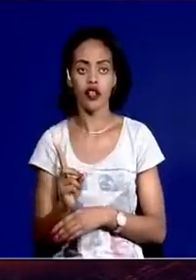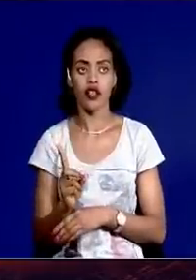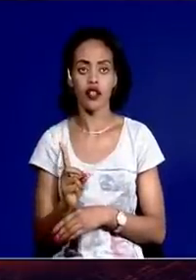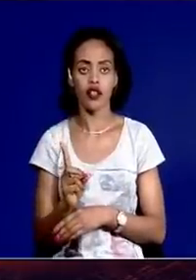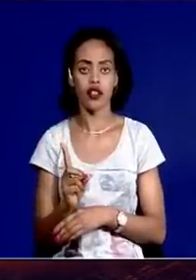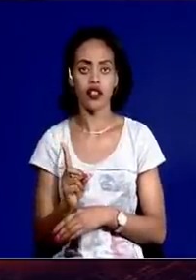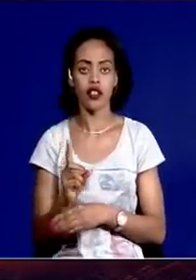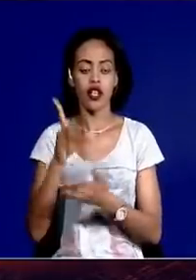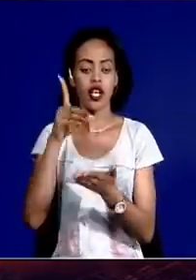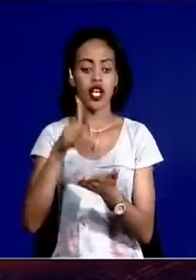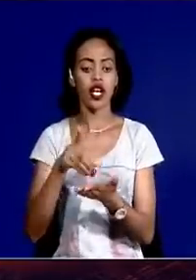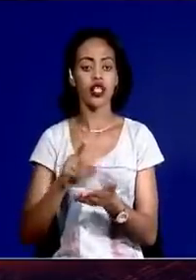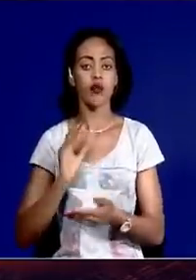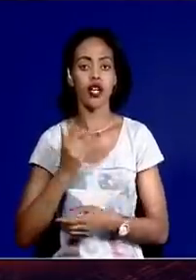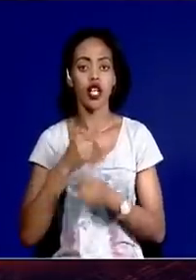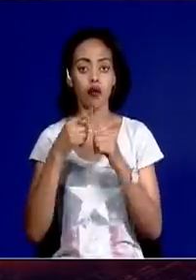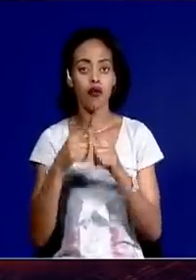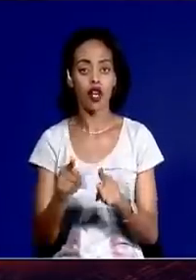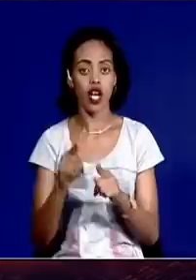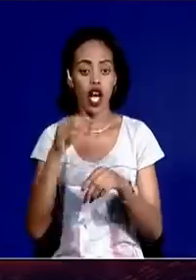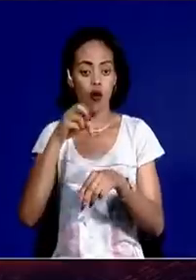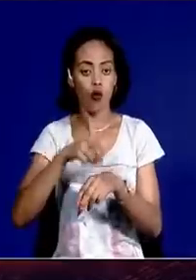ናይ ከተማታትና ብፍላይ ብናይ እዋን ክረምቲ